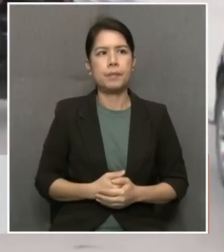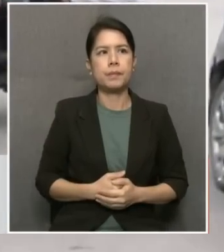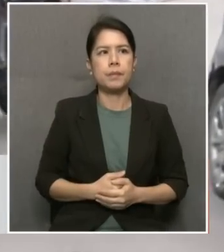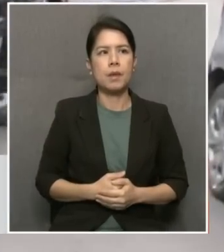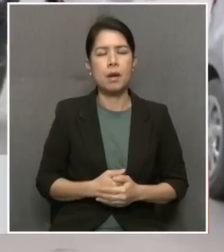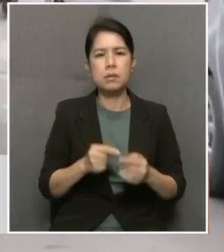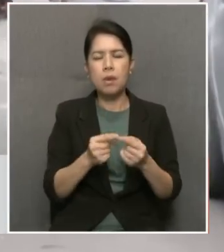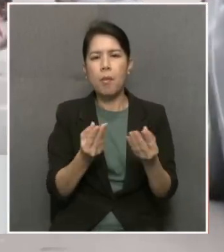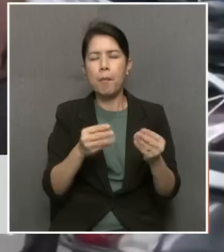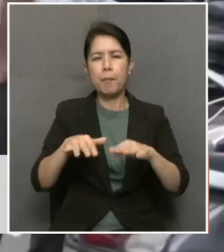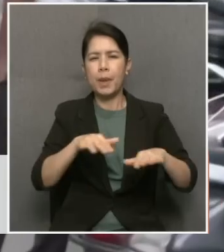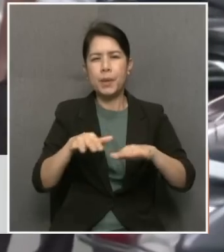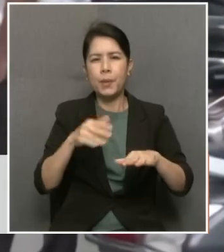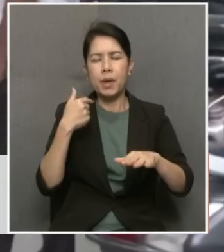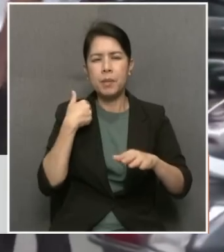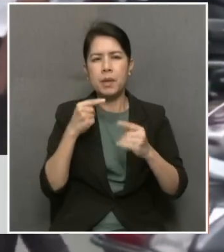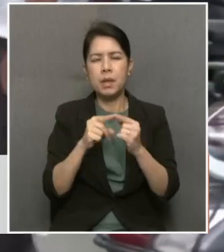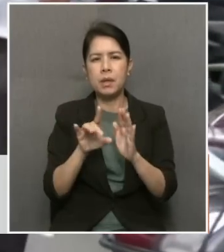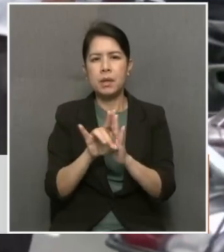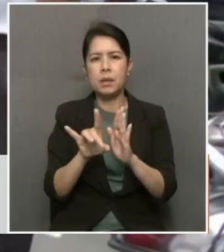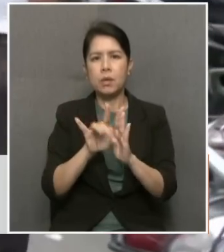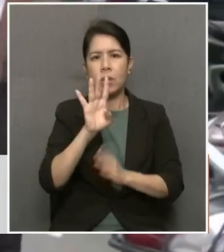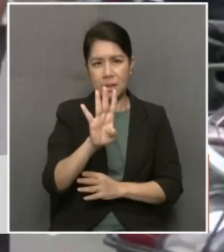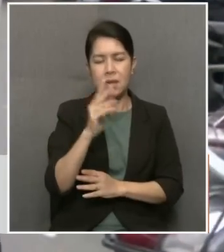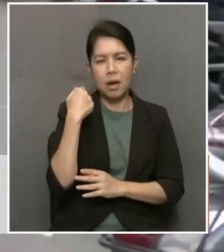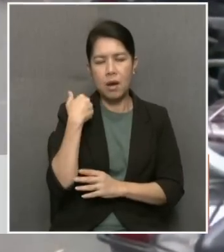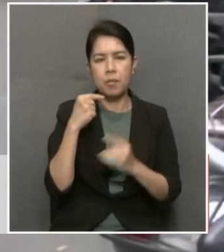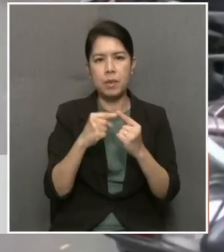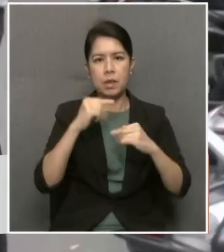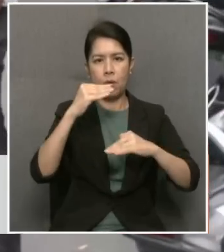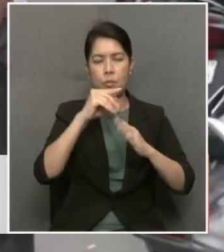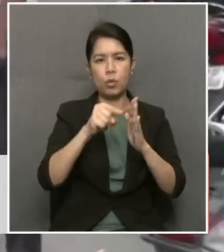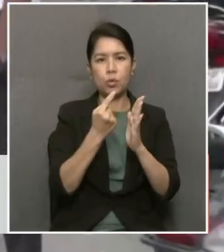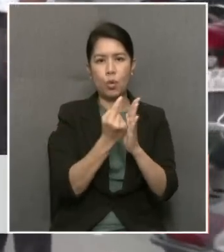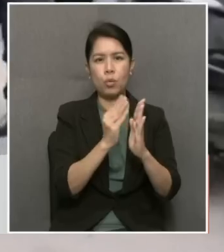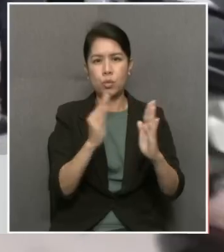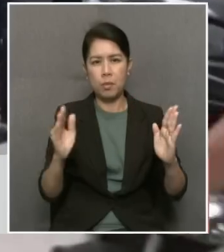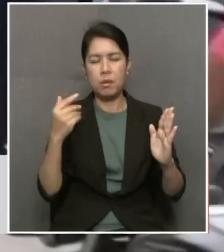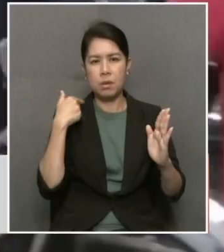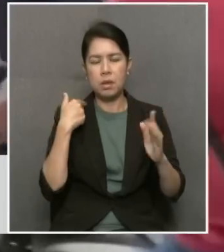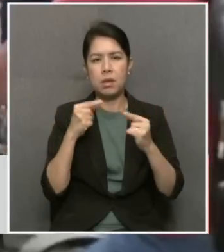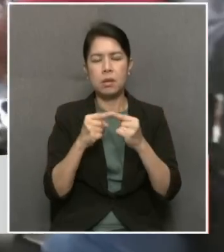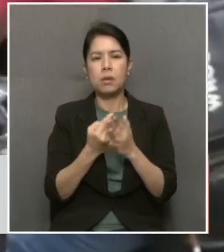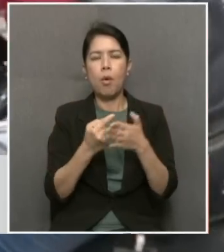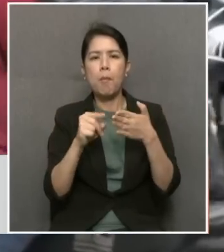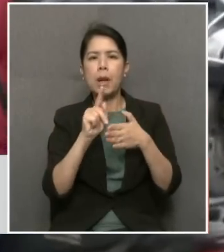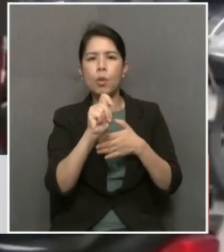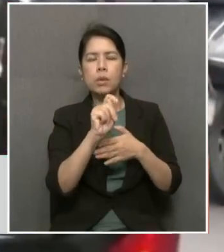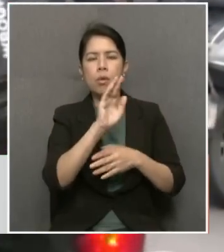เกิดแผ่นดินไหว4ครั้งซ้อนนะครับภายในเวลาเพียงไม่ถึง1ชั่วโมงเขย่าภาคตะวันตกของเนปาลบ่ายวาน